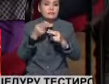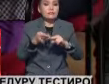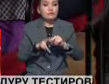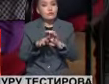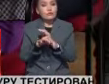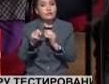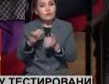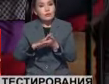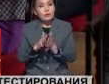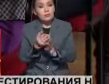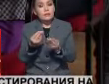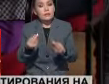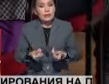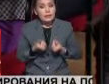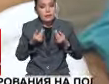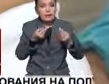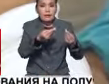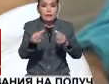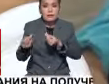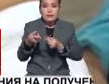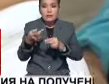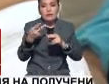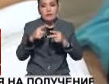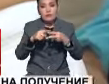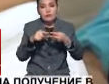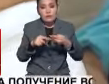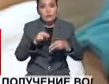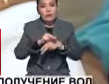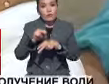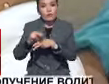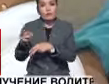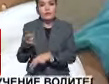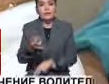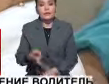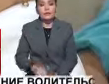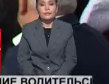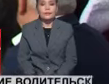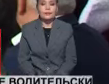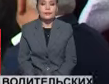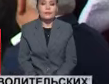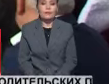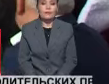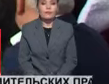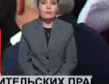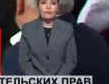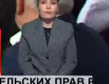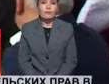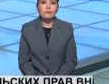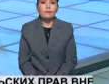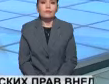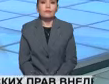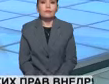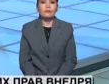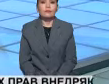является положительно воздействовать на детей с помощью этих двух лагерей. Аман Танатаров, Самат Ормбаев, Астана Таймс.